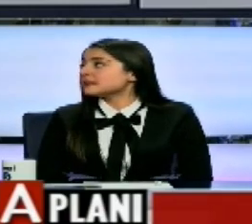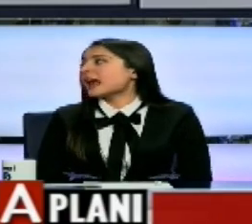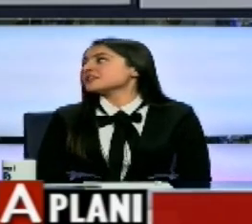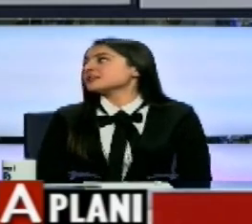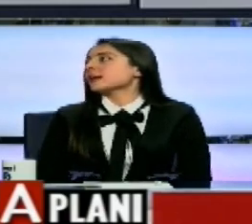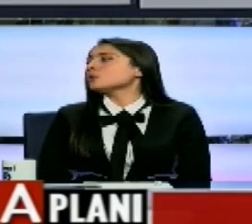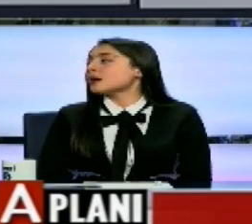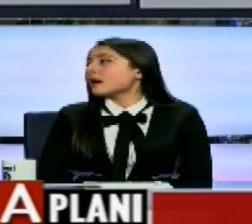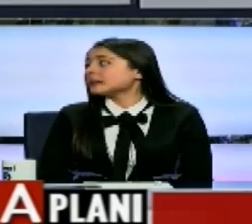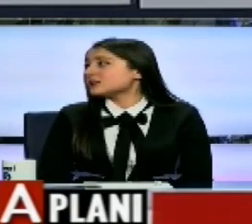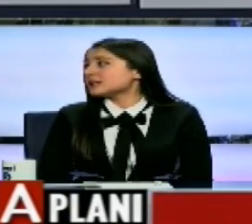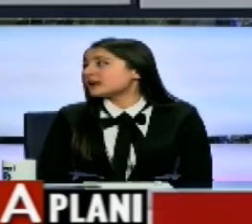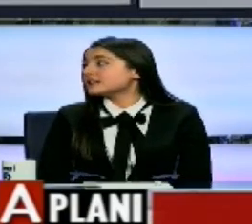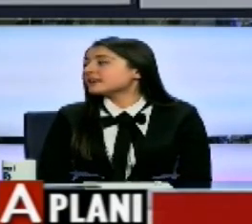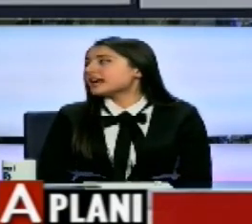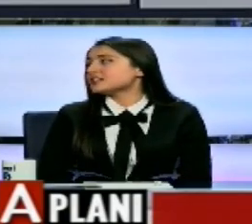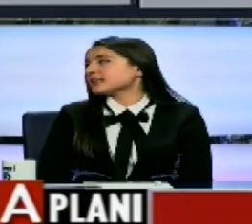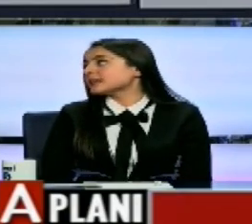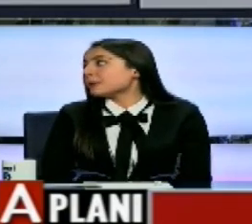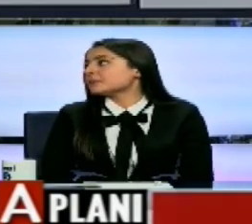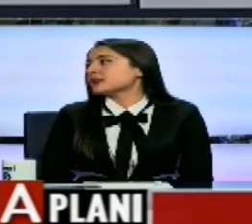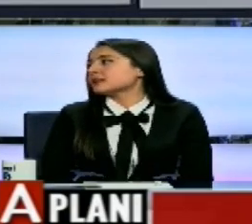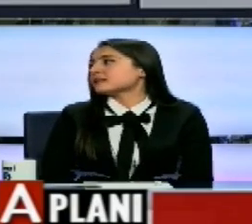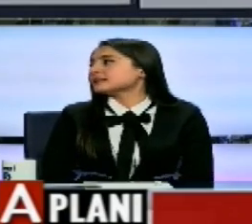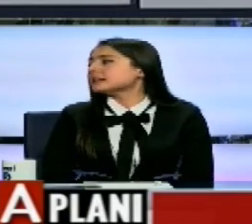anlattığında gerçekten günahı anlayacaklardır ve gerçekten